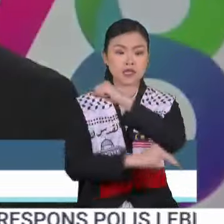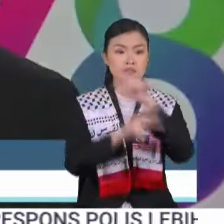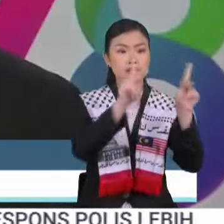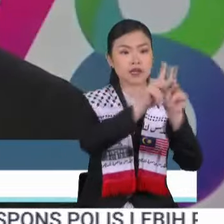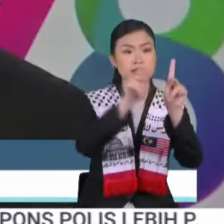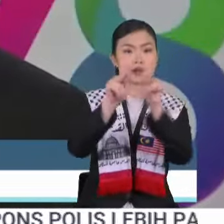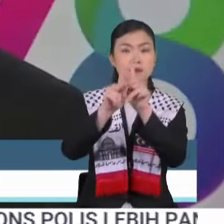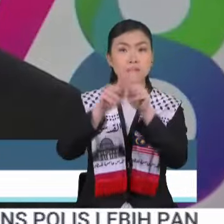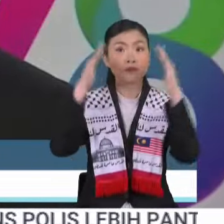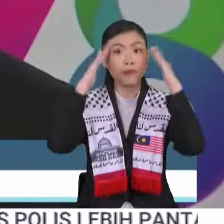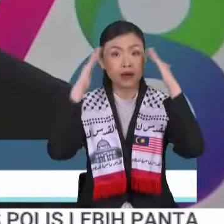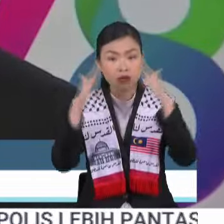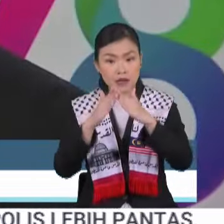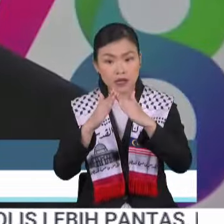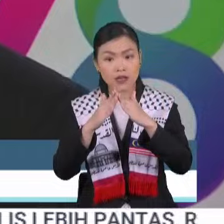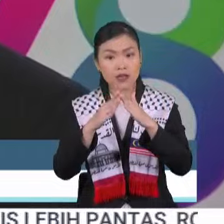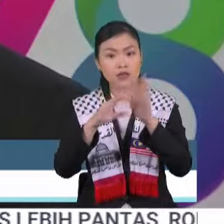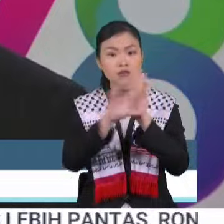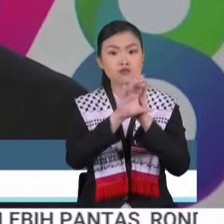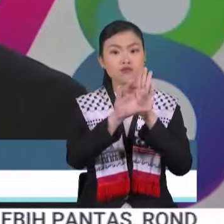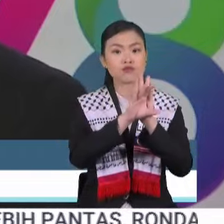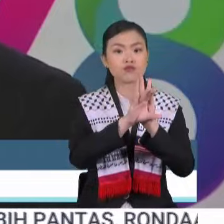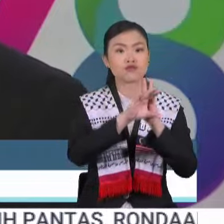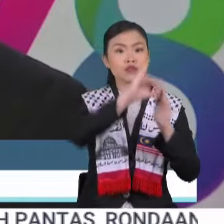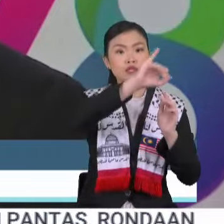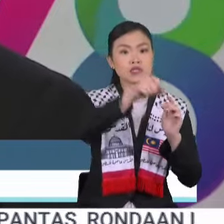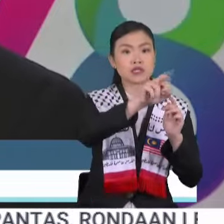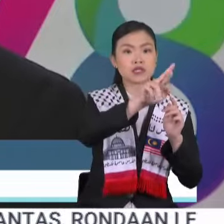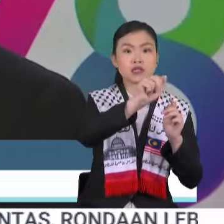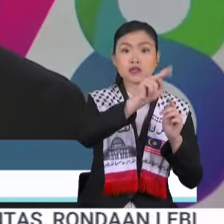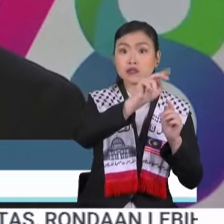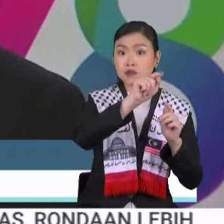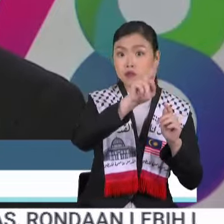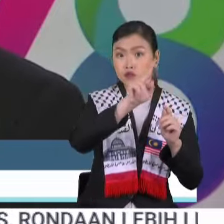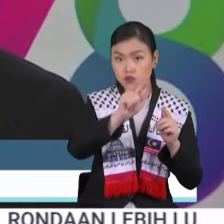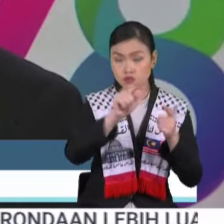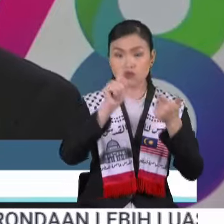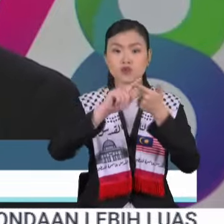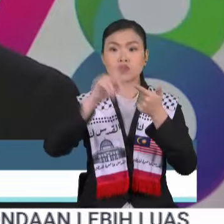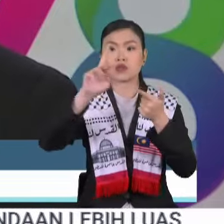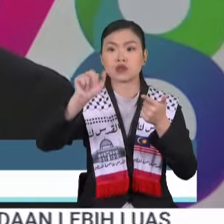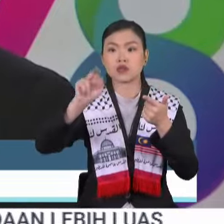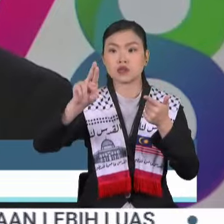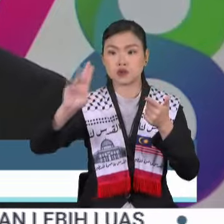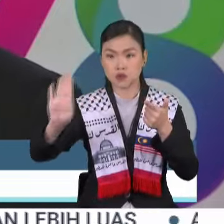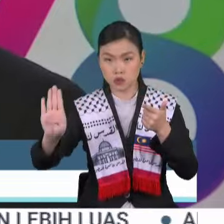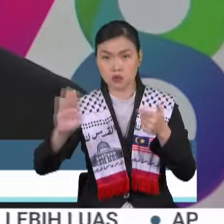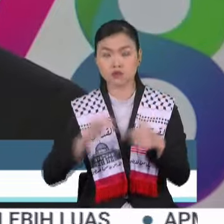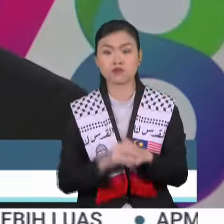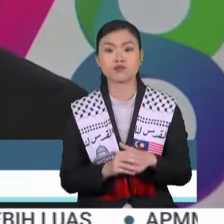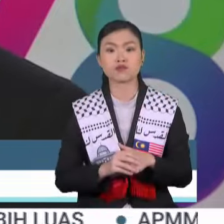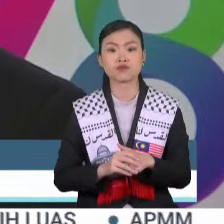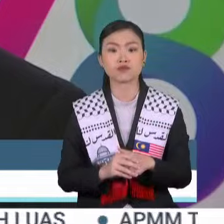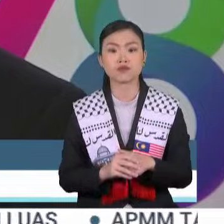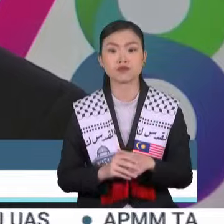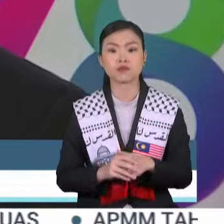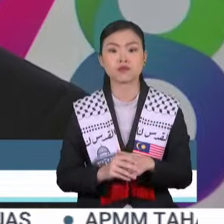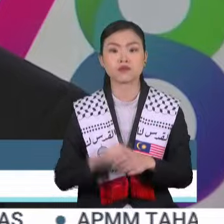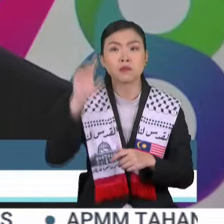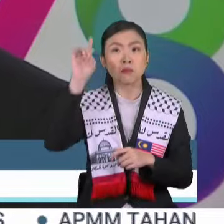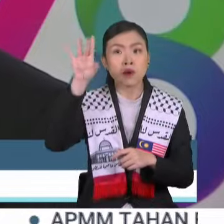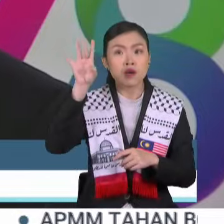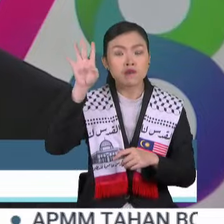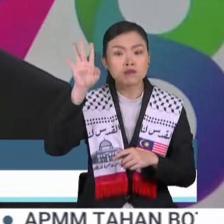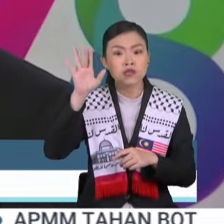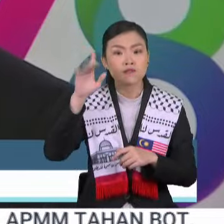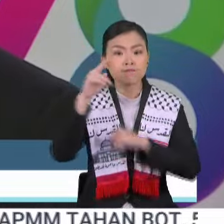pedalaman Pahang seperti Jerantut, Raub dan juga di pedalaman Kelantan seperti Gomesang. InsyaAllah di negeri-negeri pantai